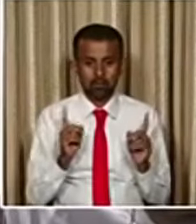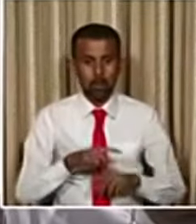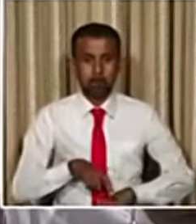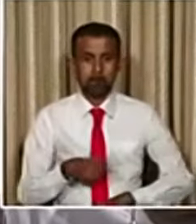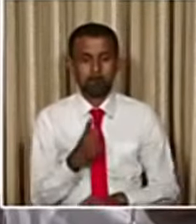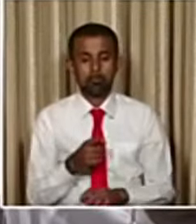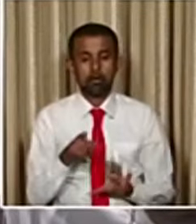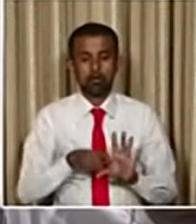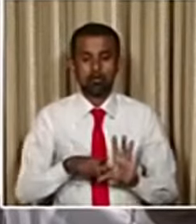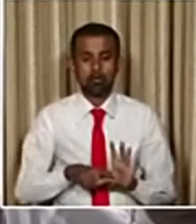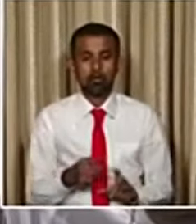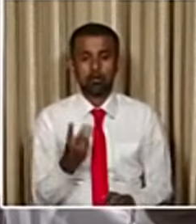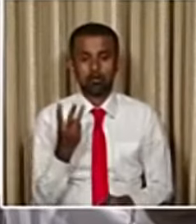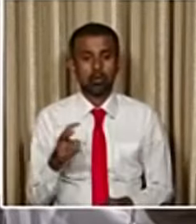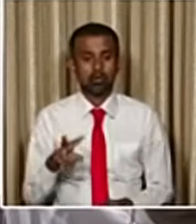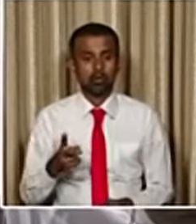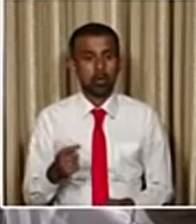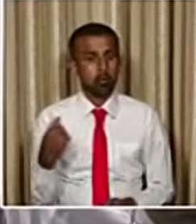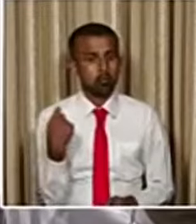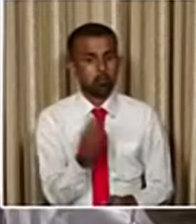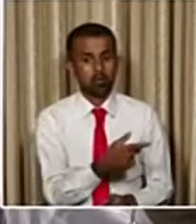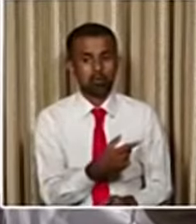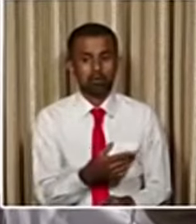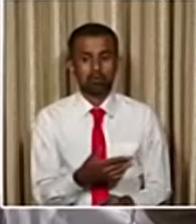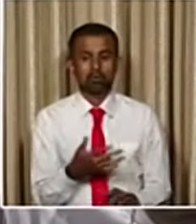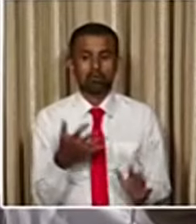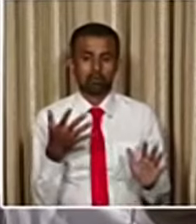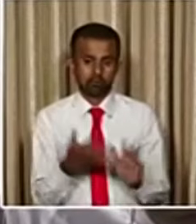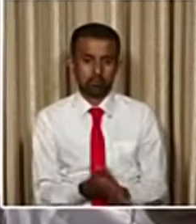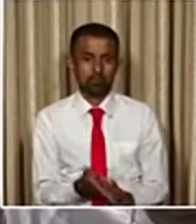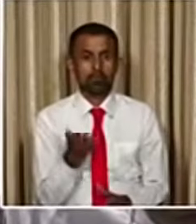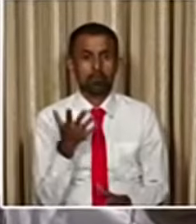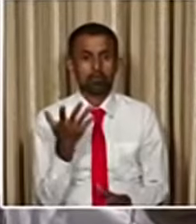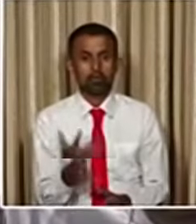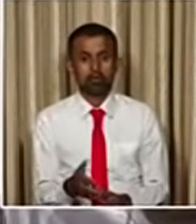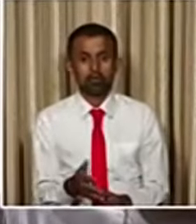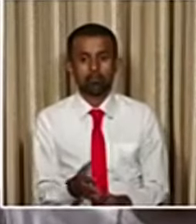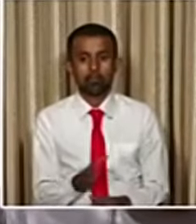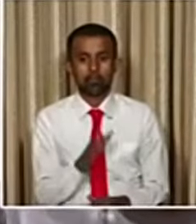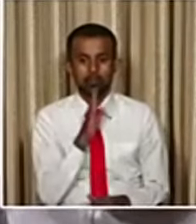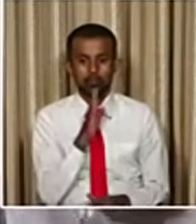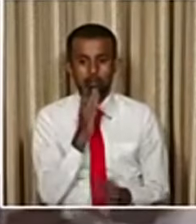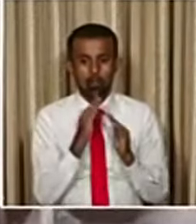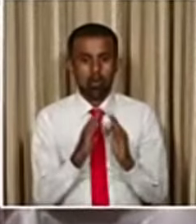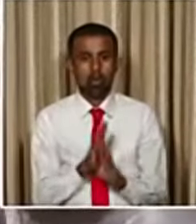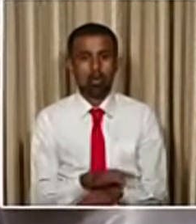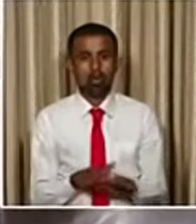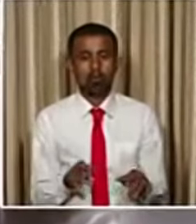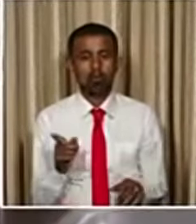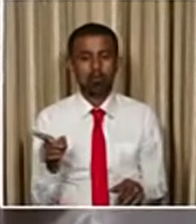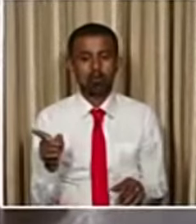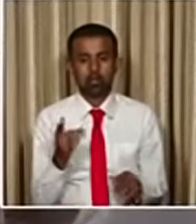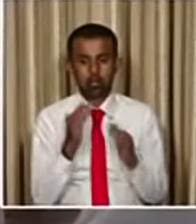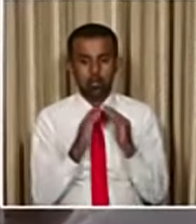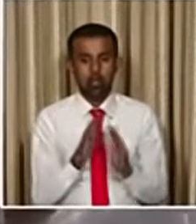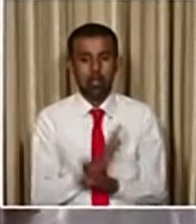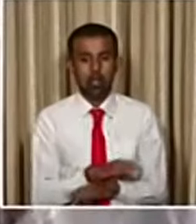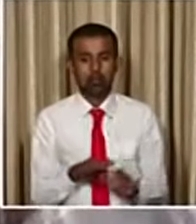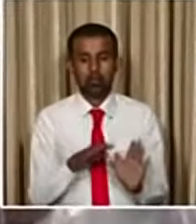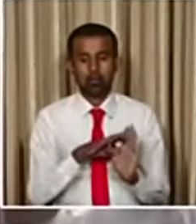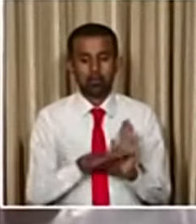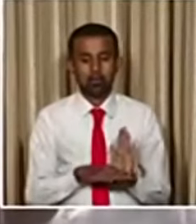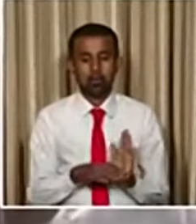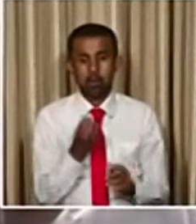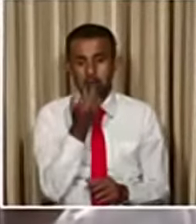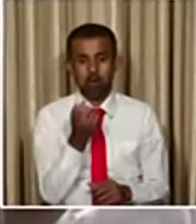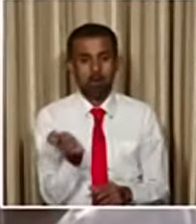පැයක්, ප්‍රැක්ටිස් කරා වුණා 3200ක් ගෙවන්න ඕන. මේක සහගහන මුදලක් බවට පත් වෙලා තියෙනවා අහිංසක පාසල් සිසුන්ට. අද දකුණු